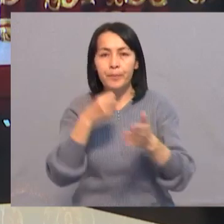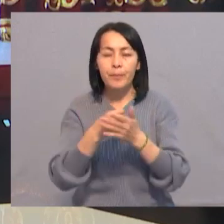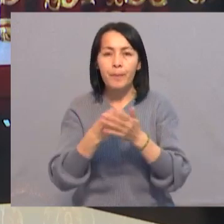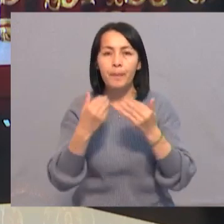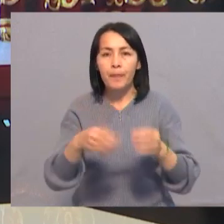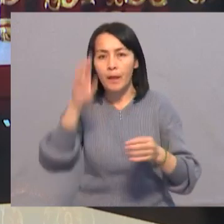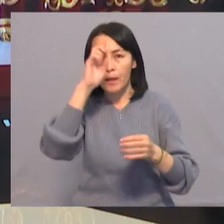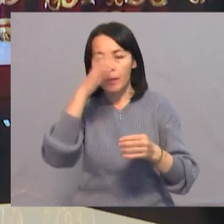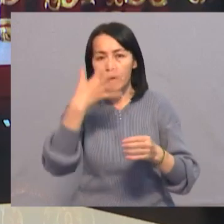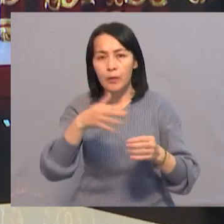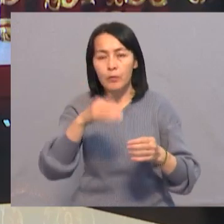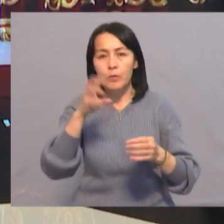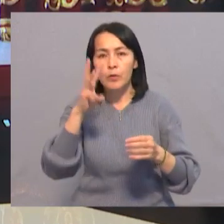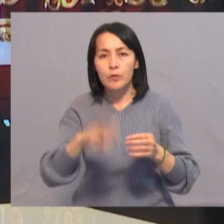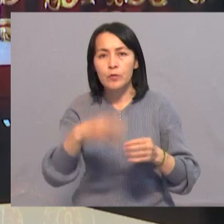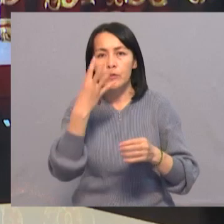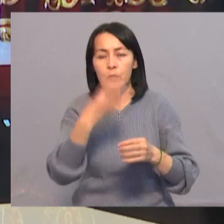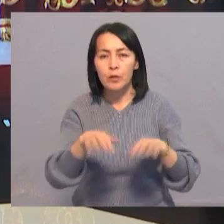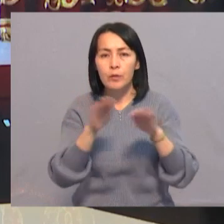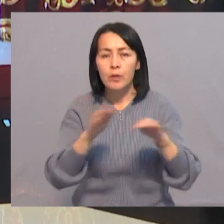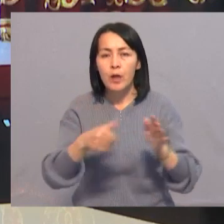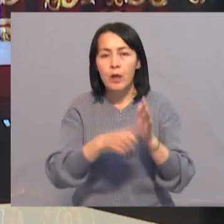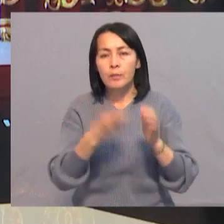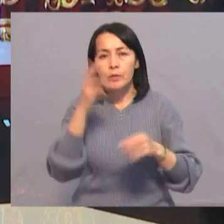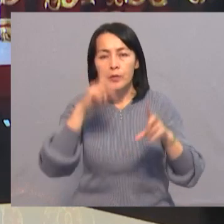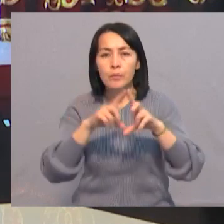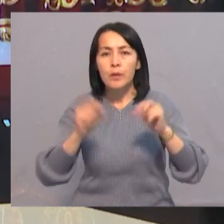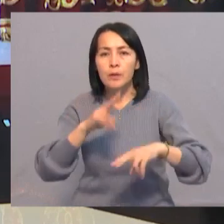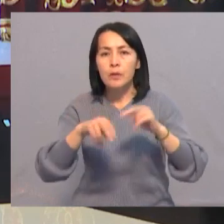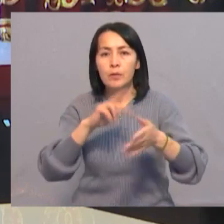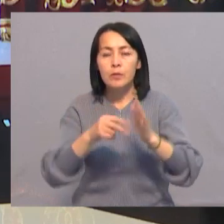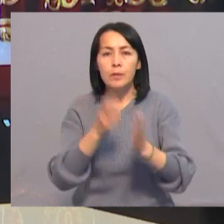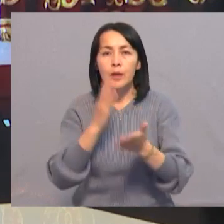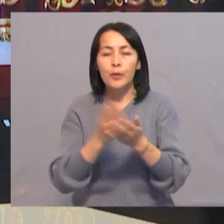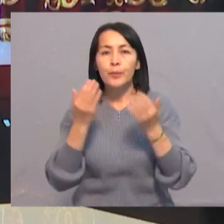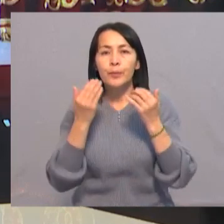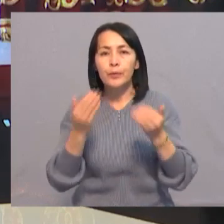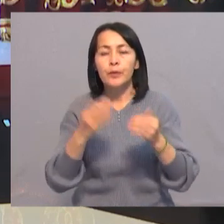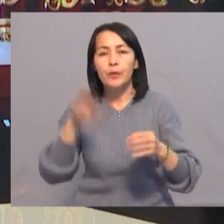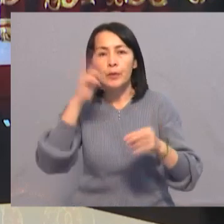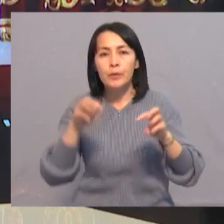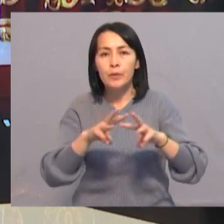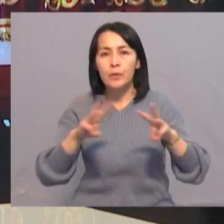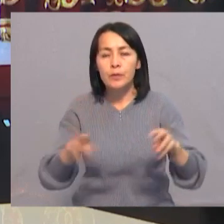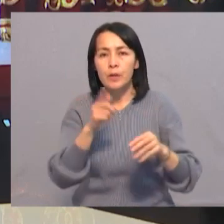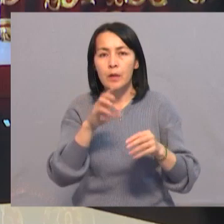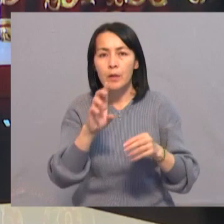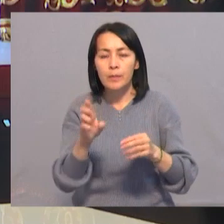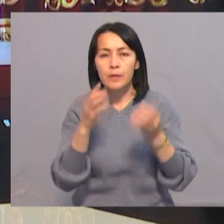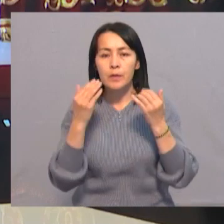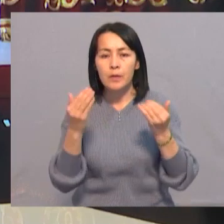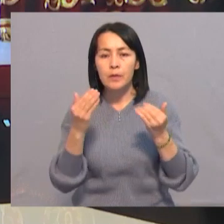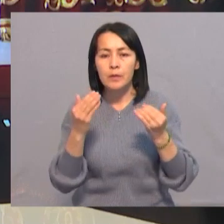дейін 50340 оқушыға арналған 63 мектеп салу жоспарланып отыр. Бұл туралы оқу ағарту министрі Ғани